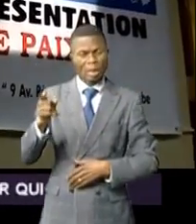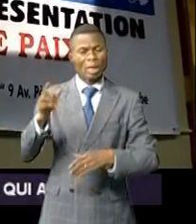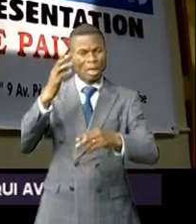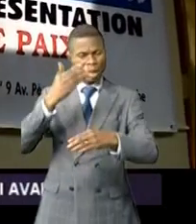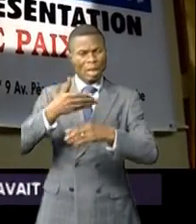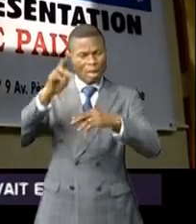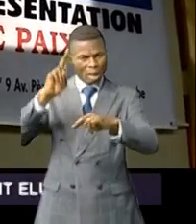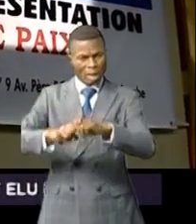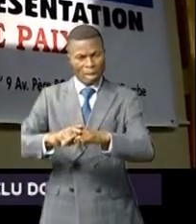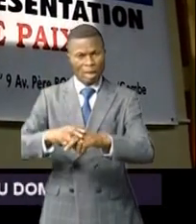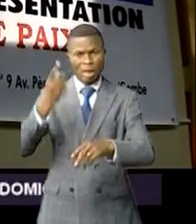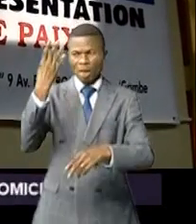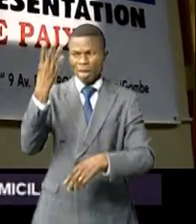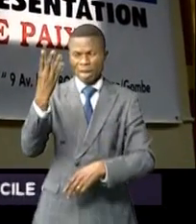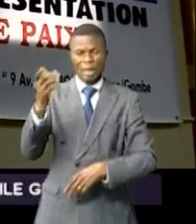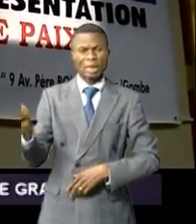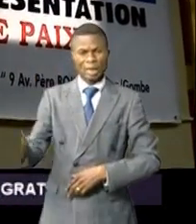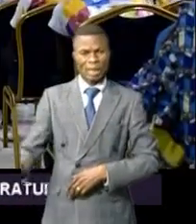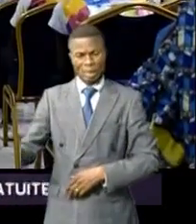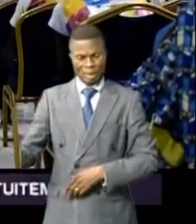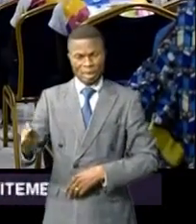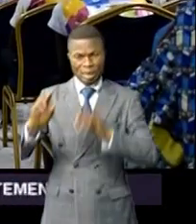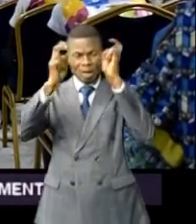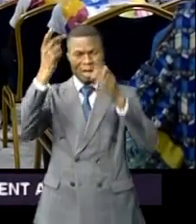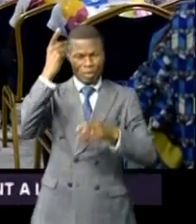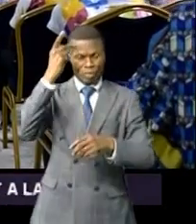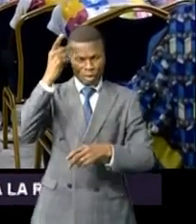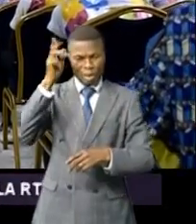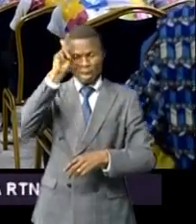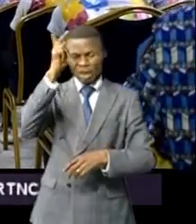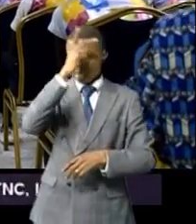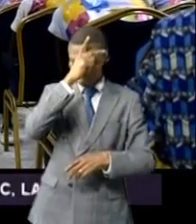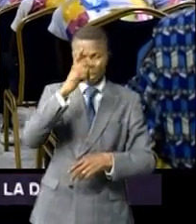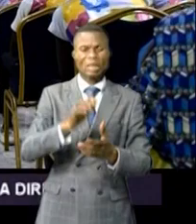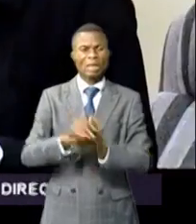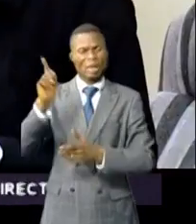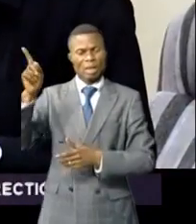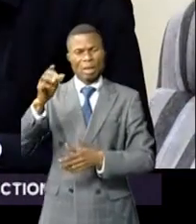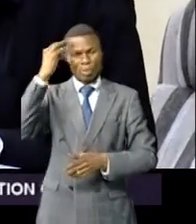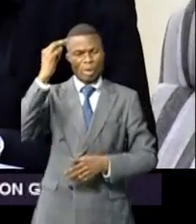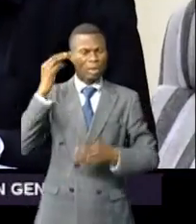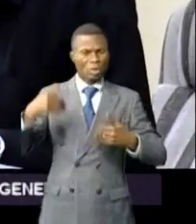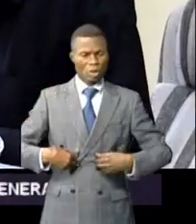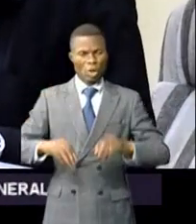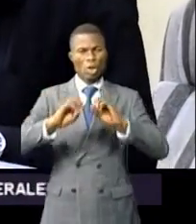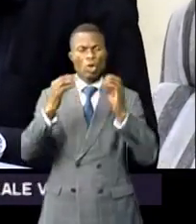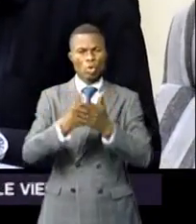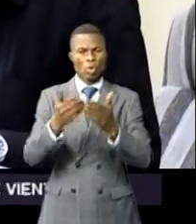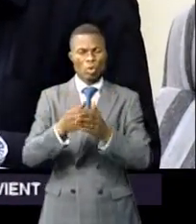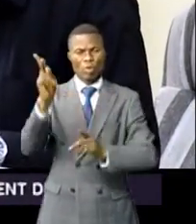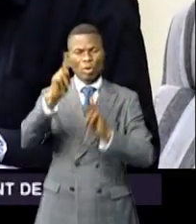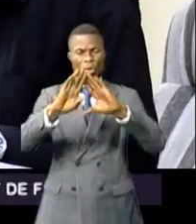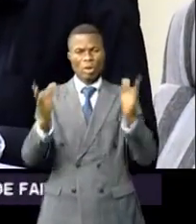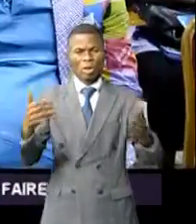installés dans les 4 district de la ville de Kinshasa. À travers cette cérémonie, le ministre de la Jeunesse, Nouvelle Citoyenneté et